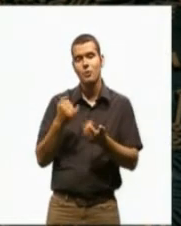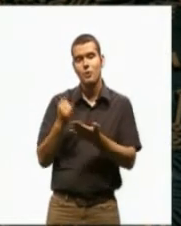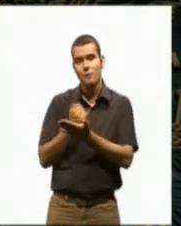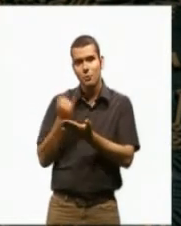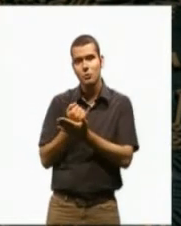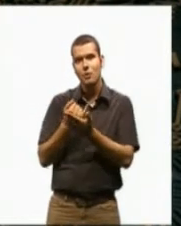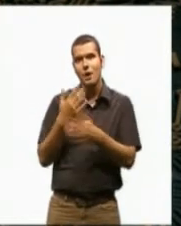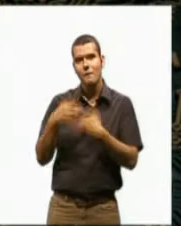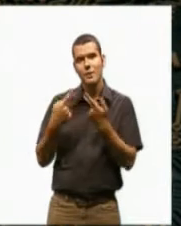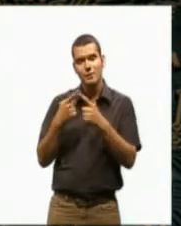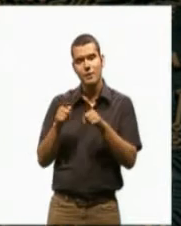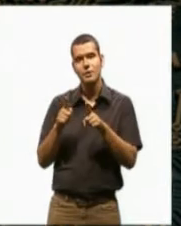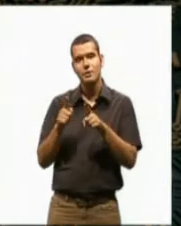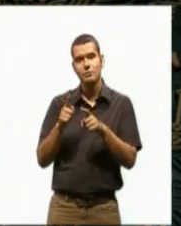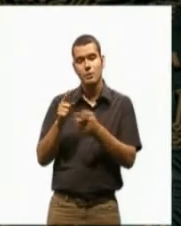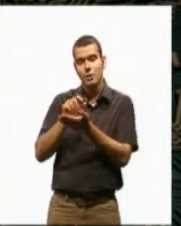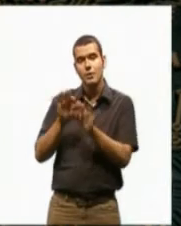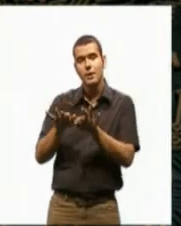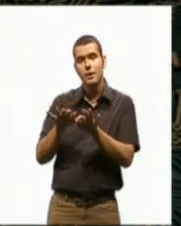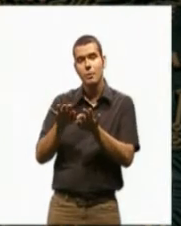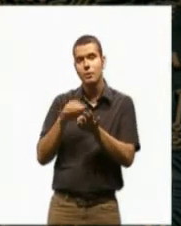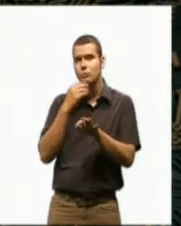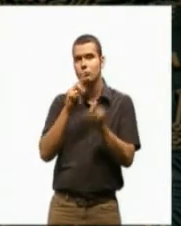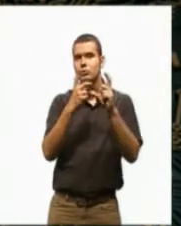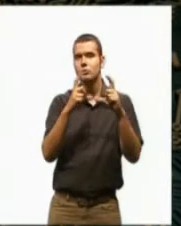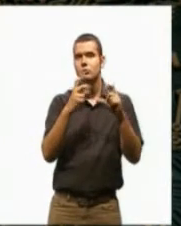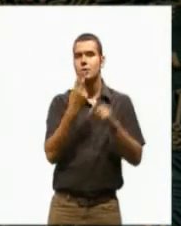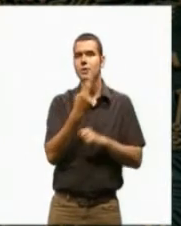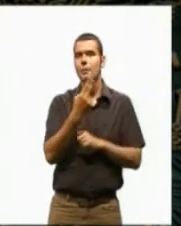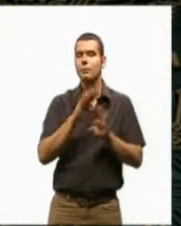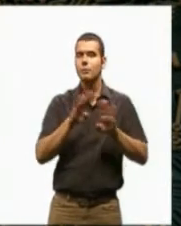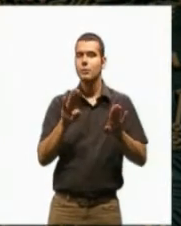-sjoni p-kidba. Beħħ dik l-informazzjoni t-sir aċċessibli għal kolħħħt.